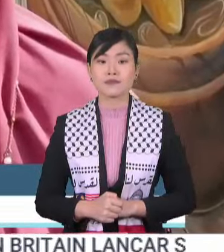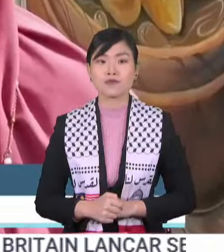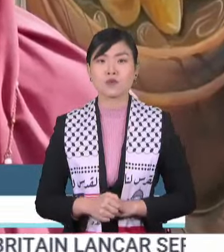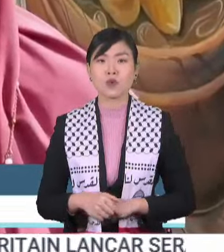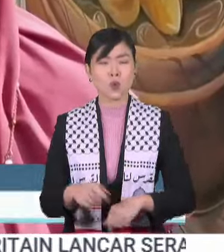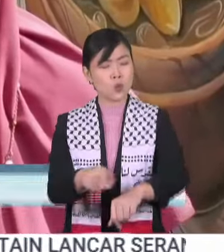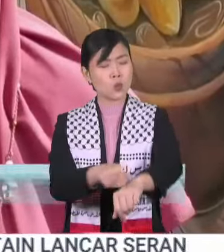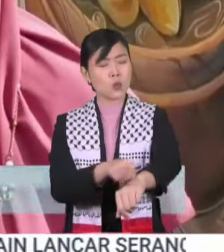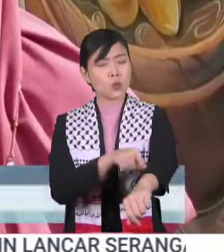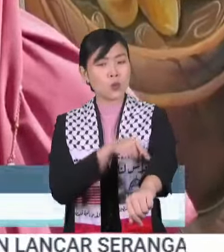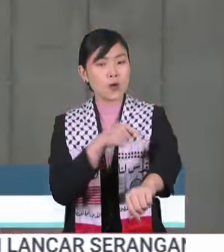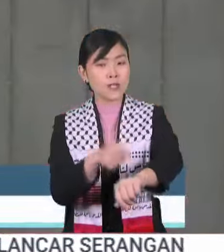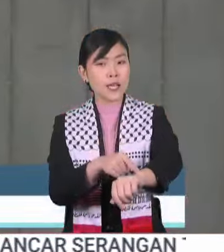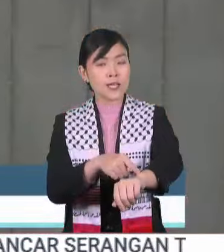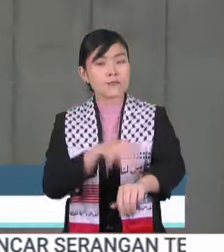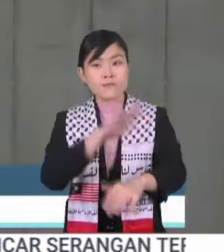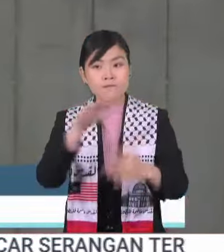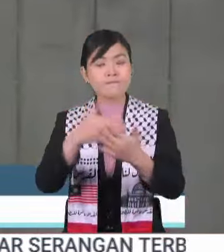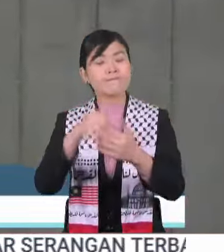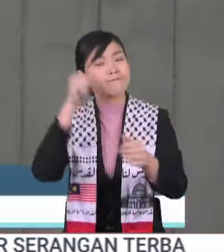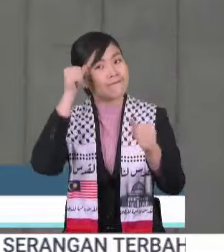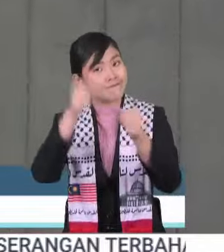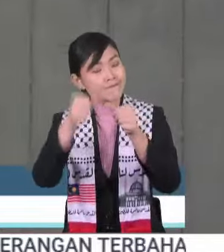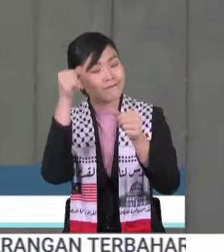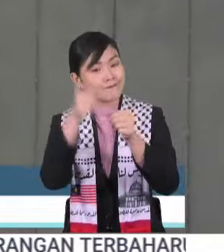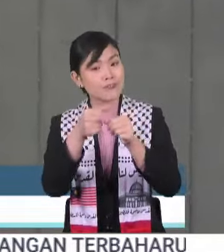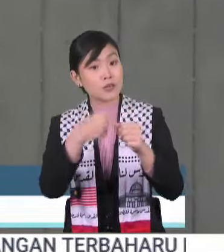lama-lamaama kan orang